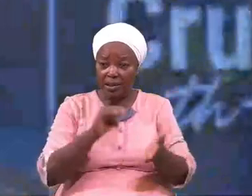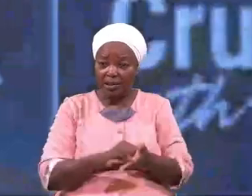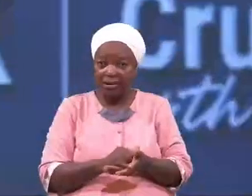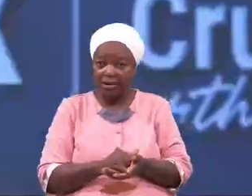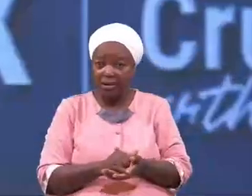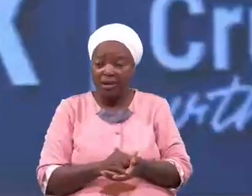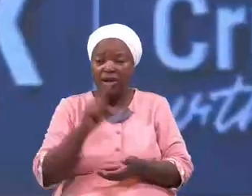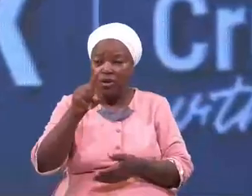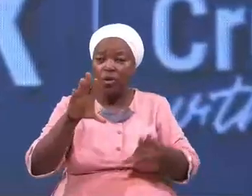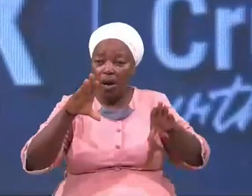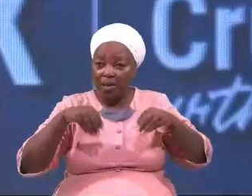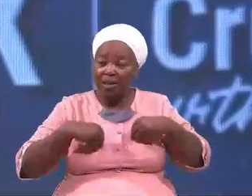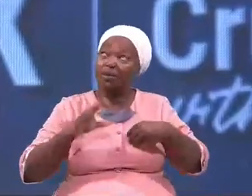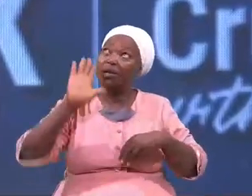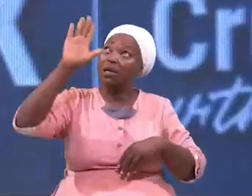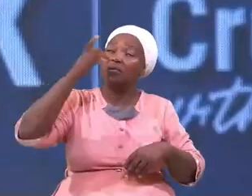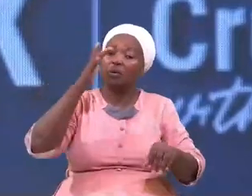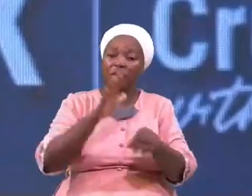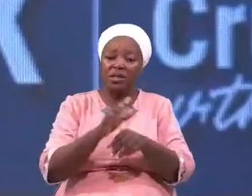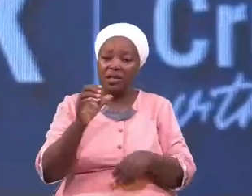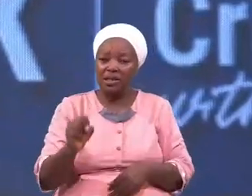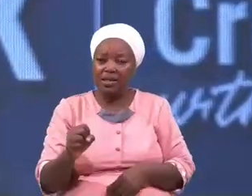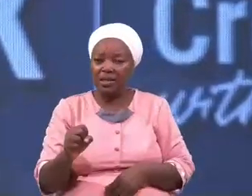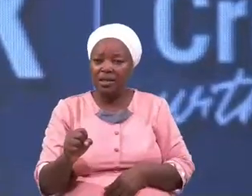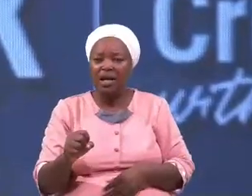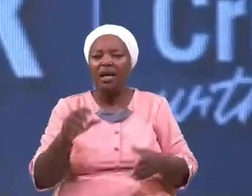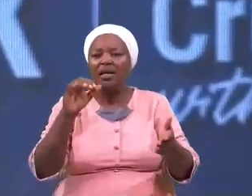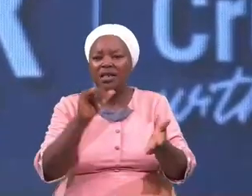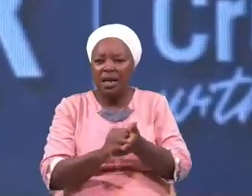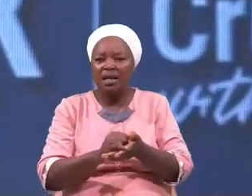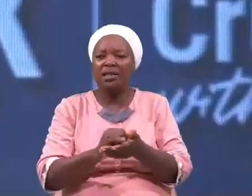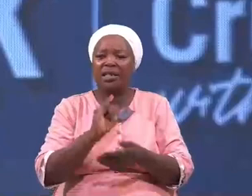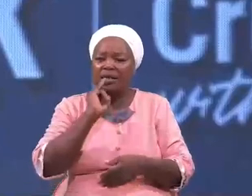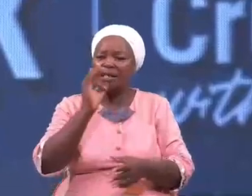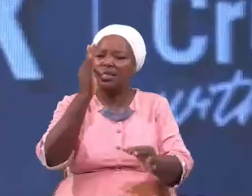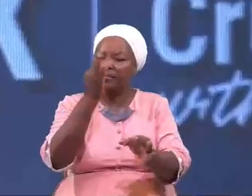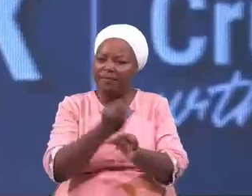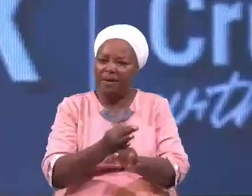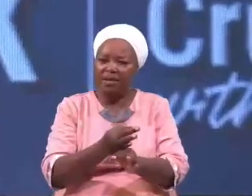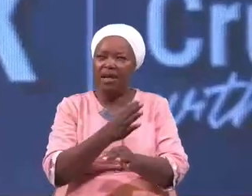l'acceptez, vous acceptez sa promesse, c'est la foi.